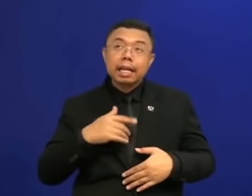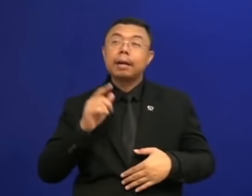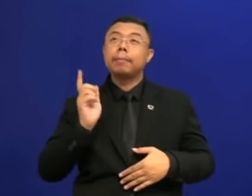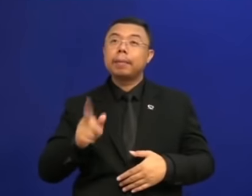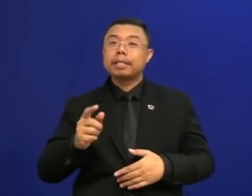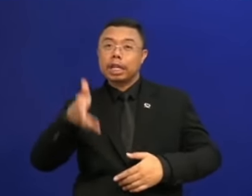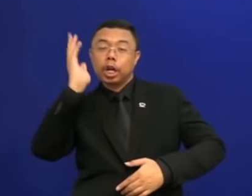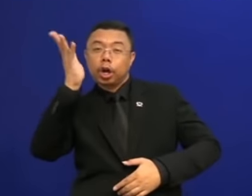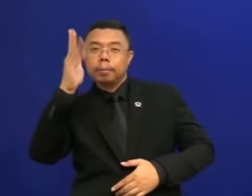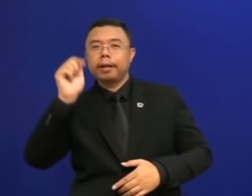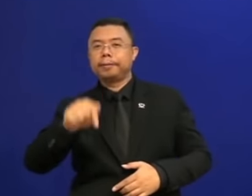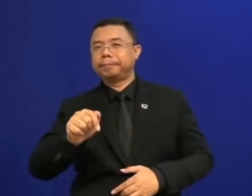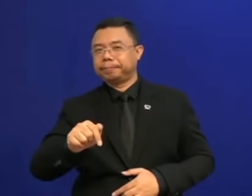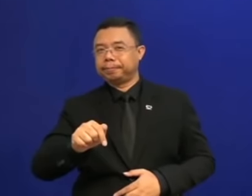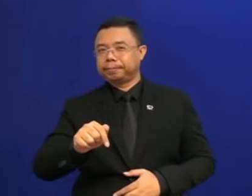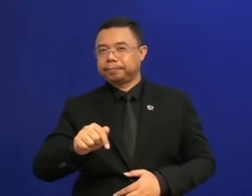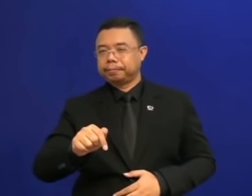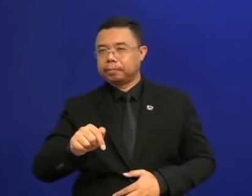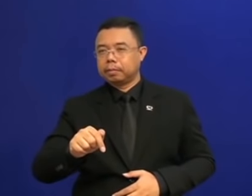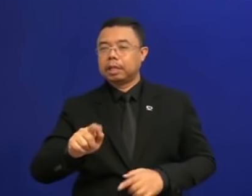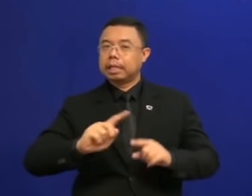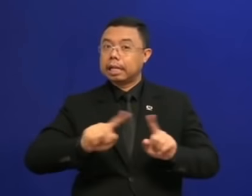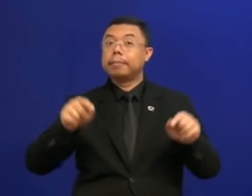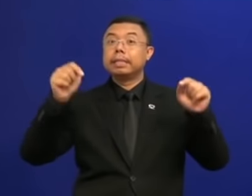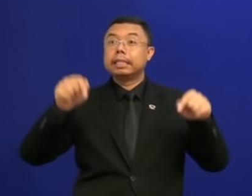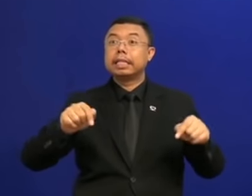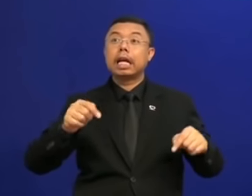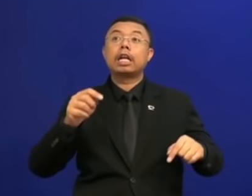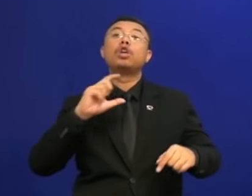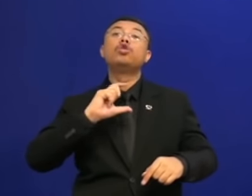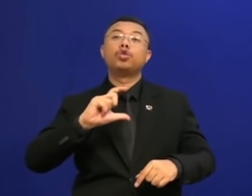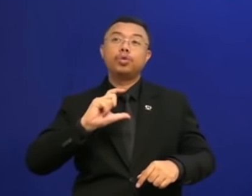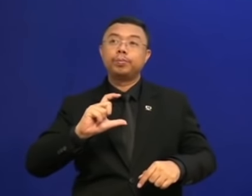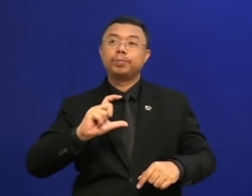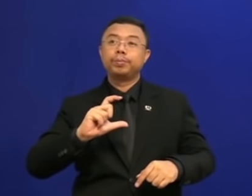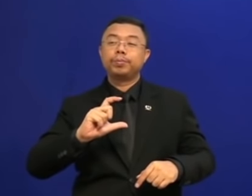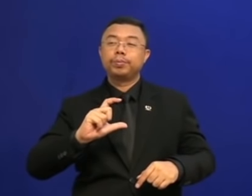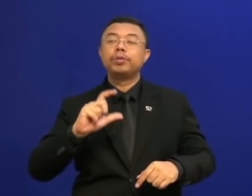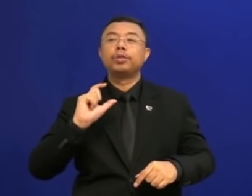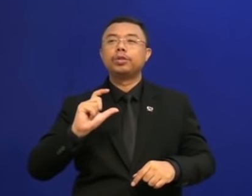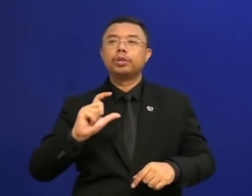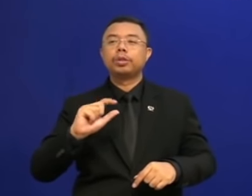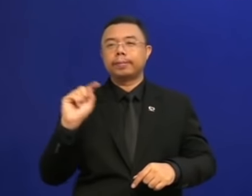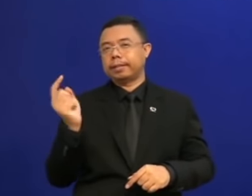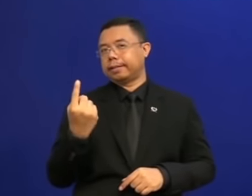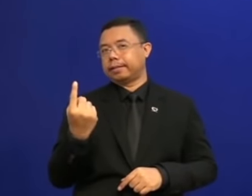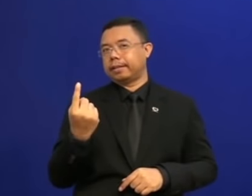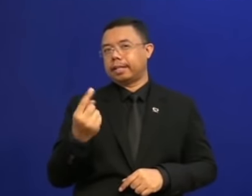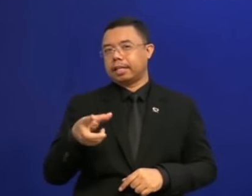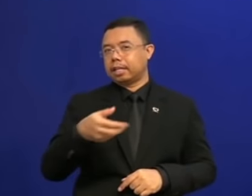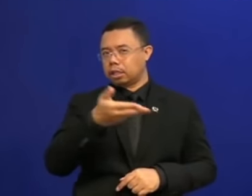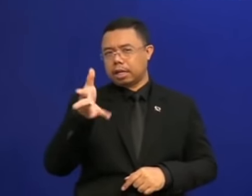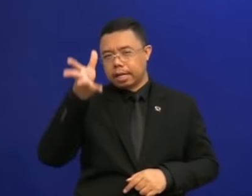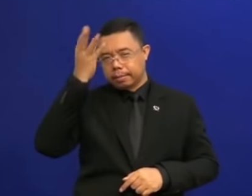akan mengkhotbahkan ini, ya. Tapi sekarang cukup, ya, cukup saja dipahami ini,